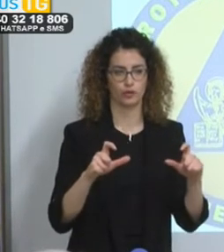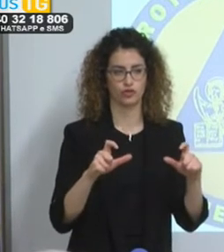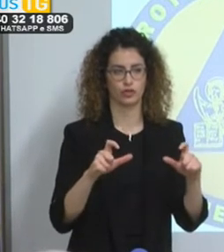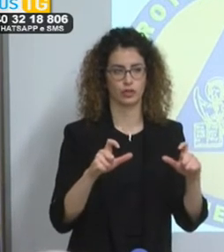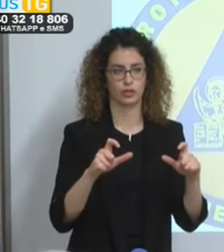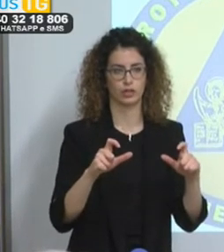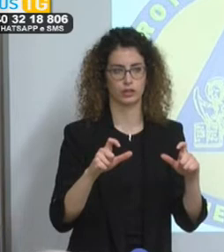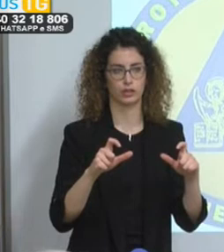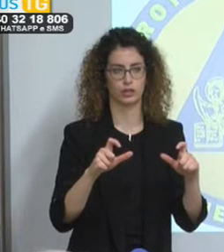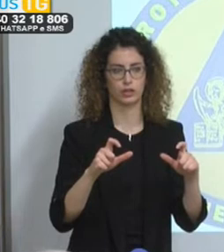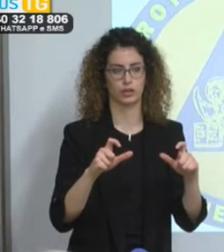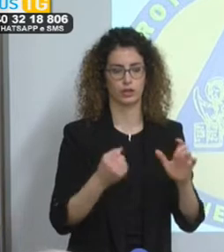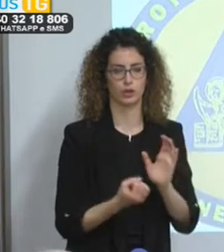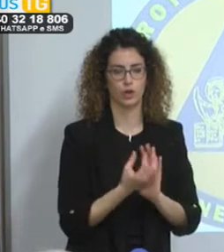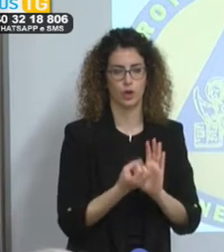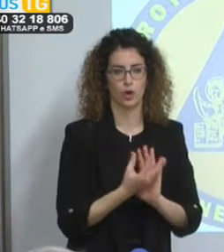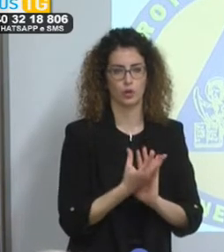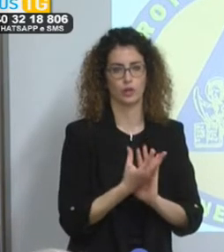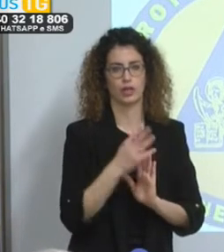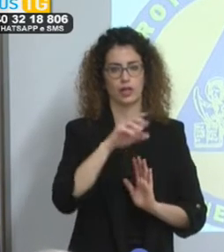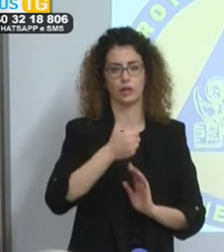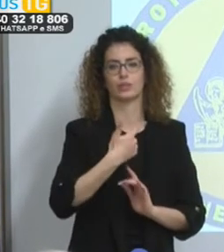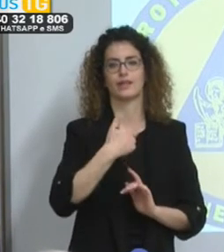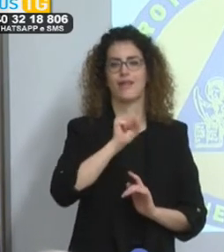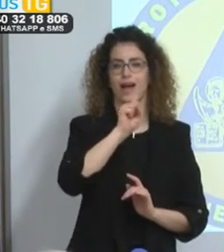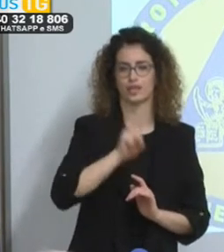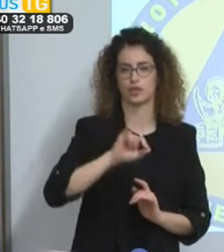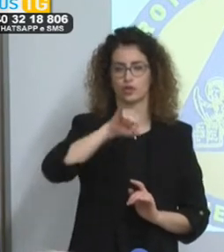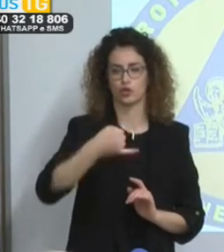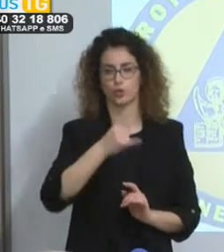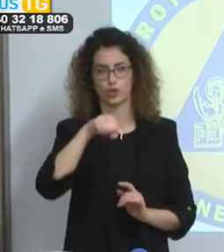costruiti su adenovirus, cioè AstraZeneca, Johnson & Johnson,